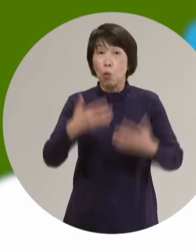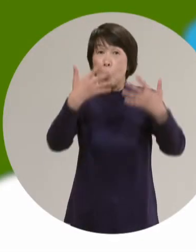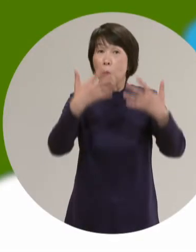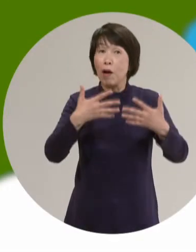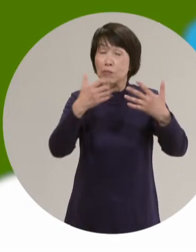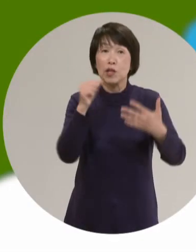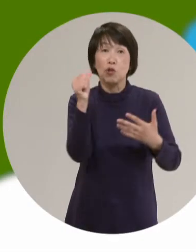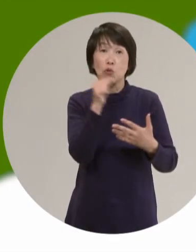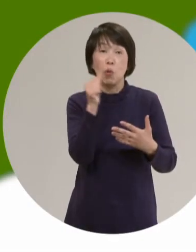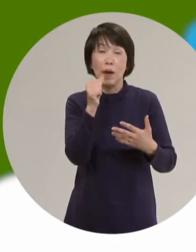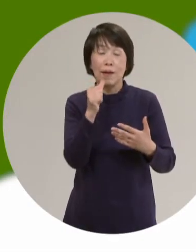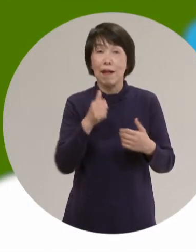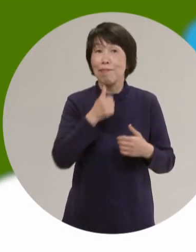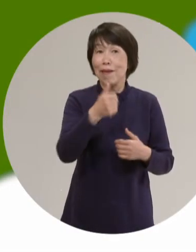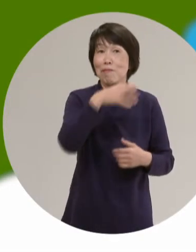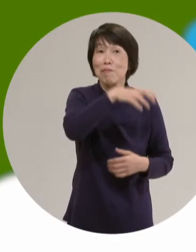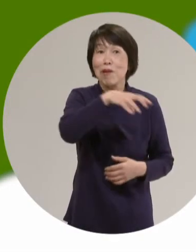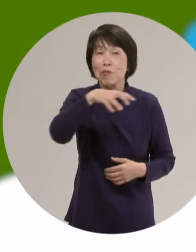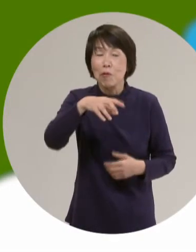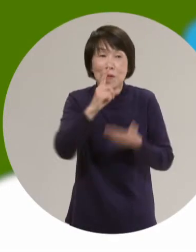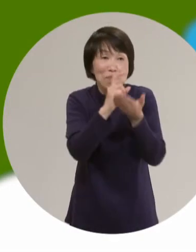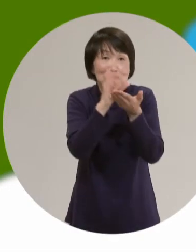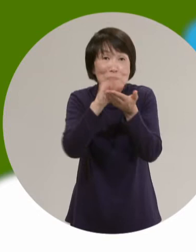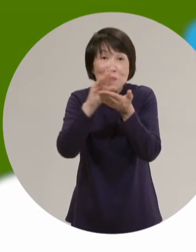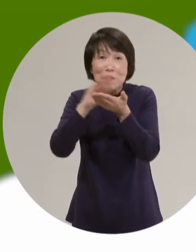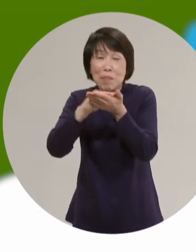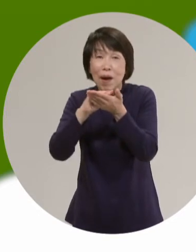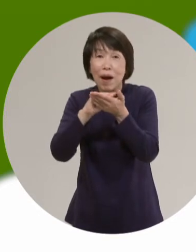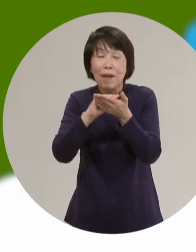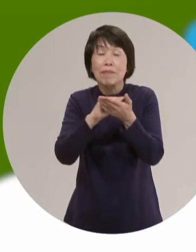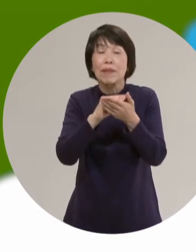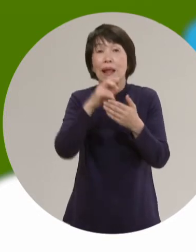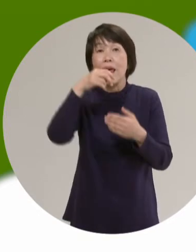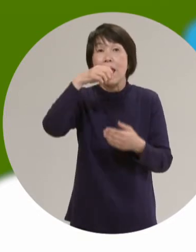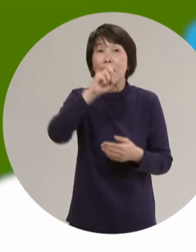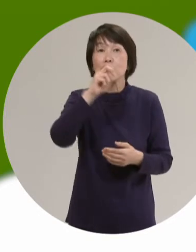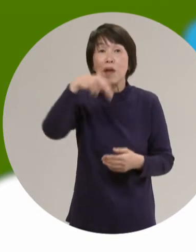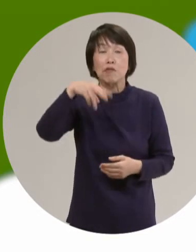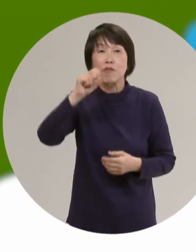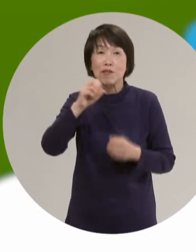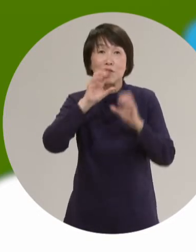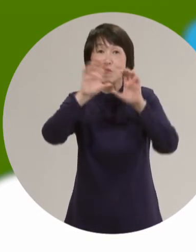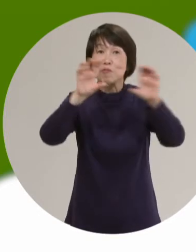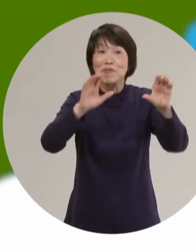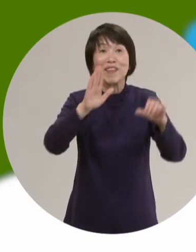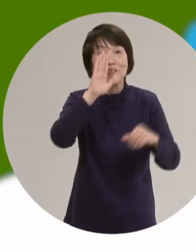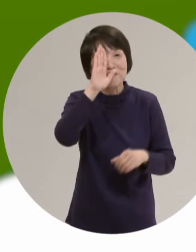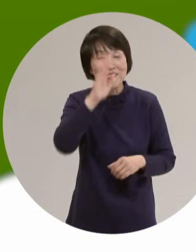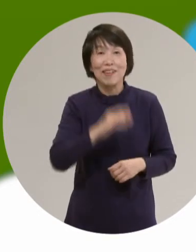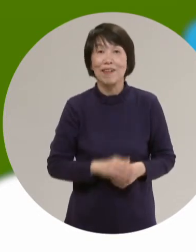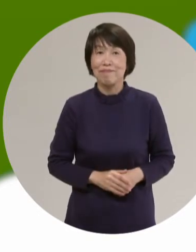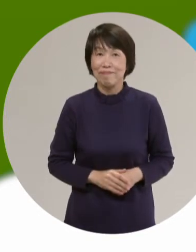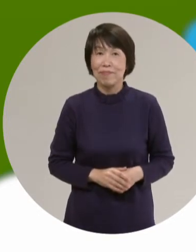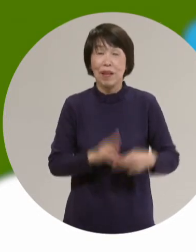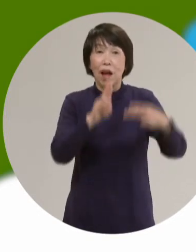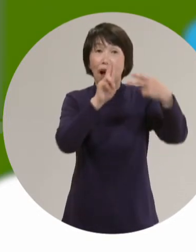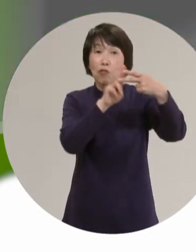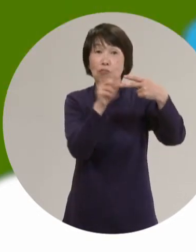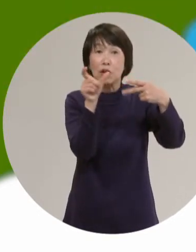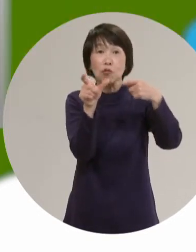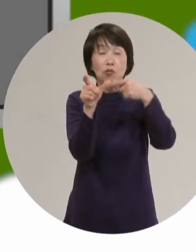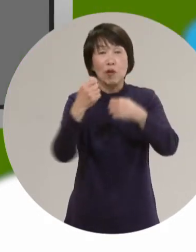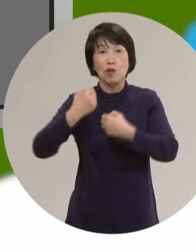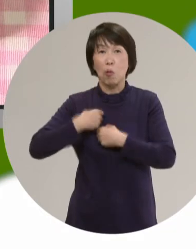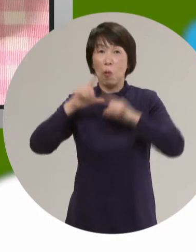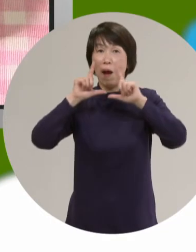この番組でご紹介したお出かけスポットで写真を撮って SNS にどんどんアップしてください。ハッシュタグは